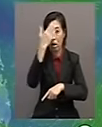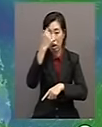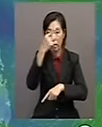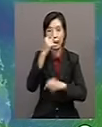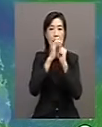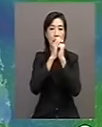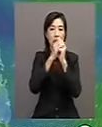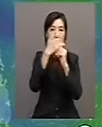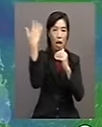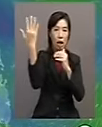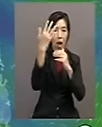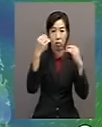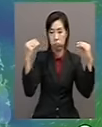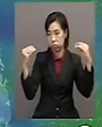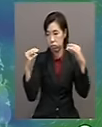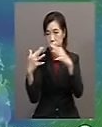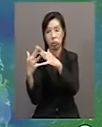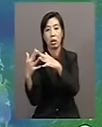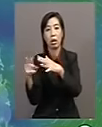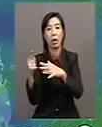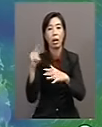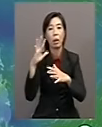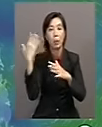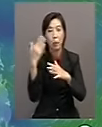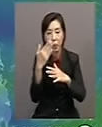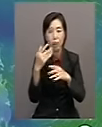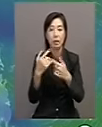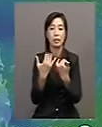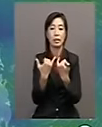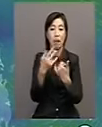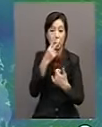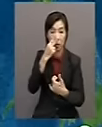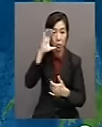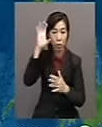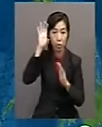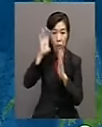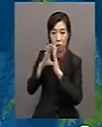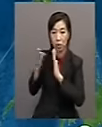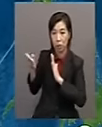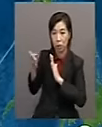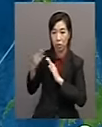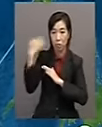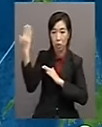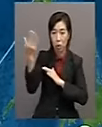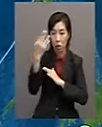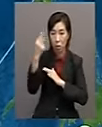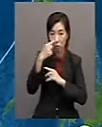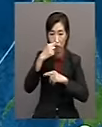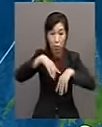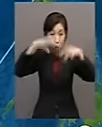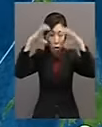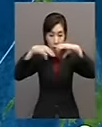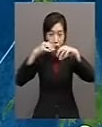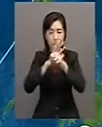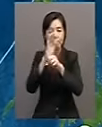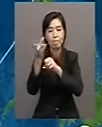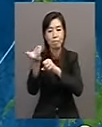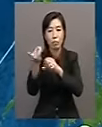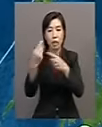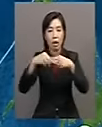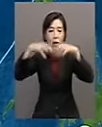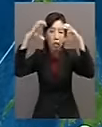ากประเทศจีนนะครับที่แผ่ลงมาปกคลุมและถ้าดูลมอย่างเดียวนะครับจะเห็นว่ามีการหมุนวนได้ดีแต่ดูปริมาณฝนจะไม่มากจะมี